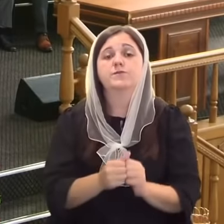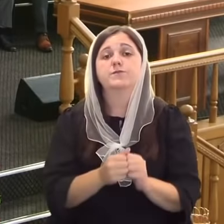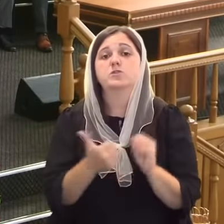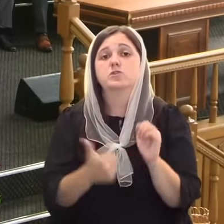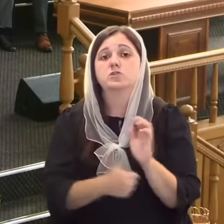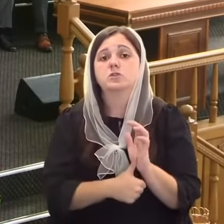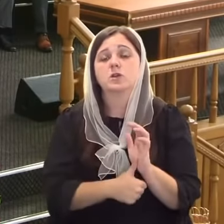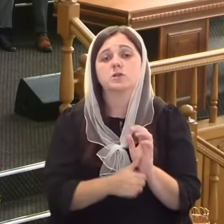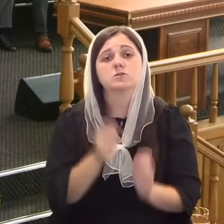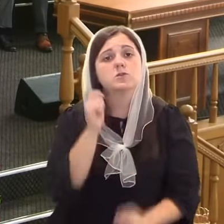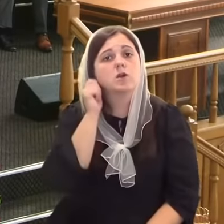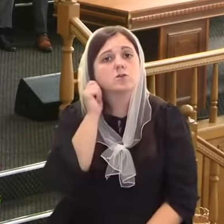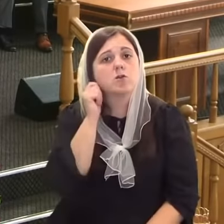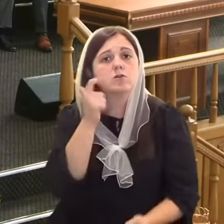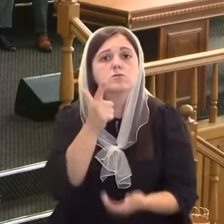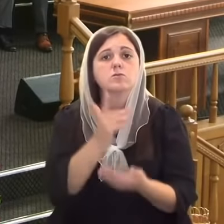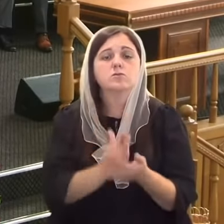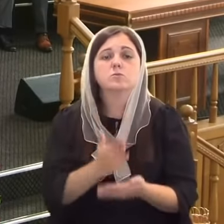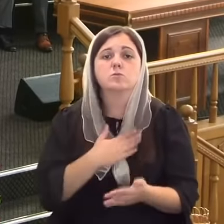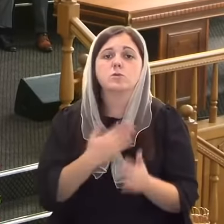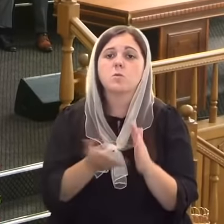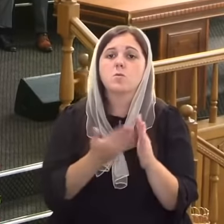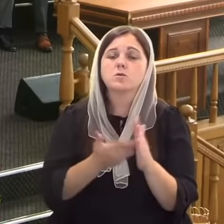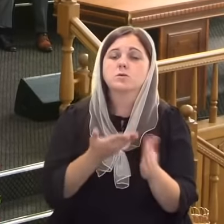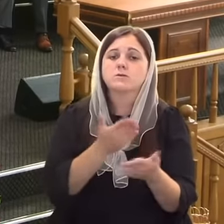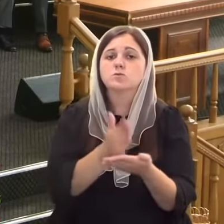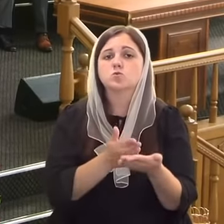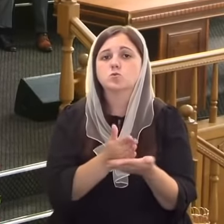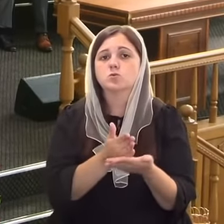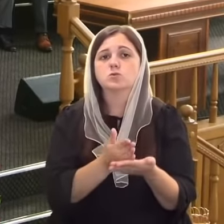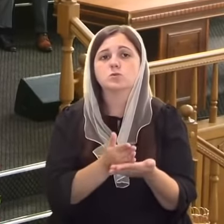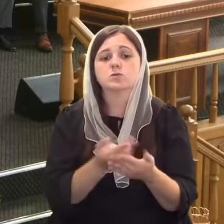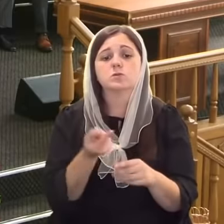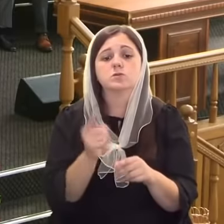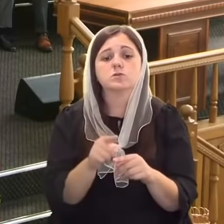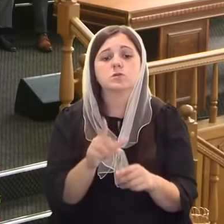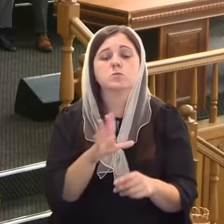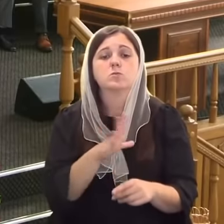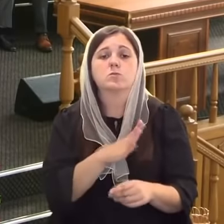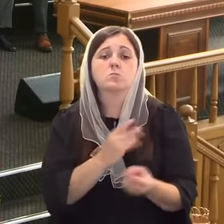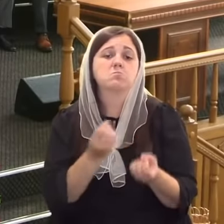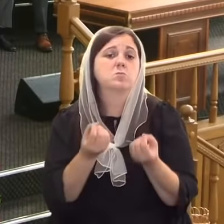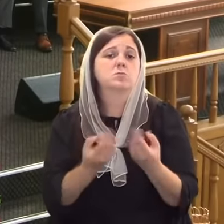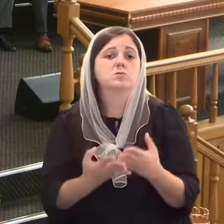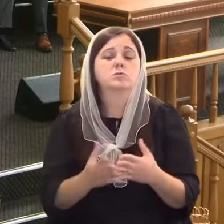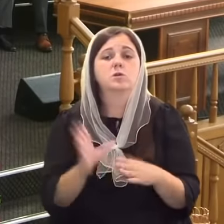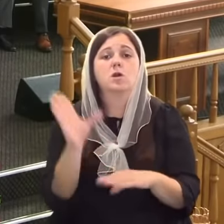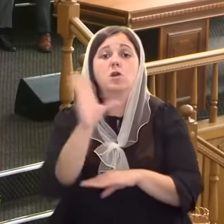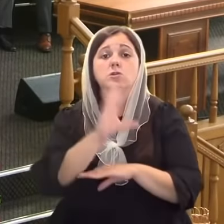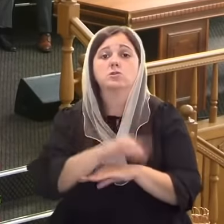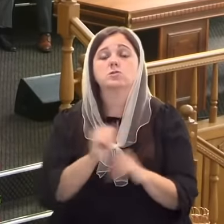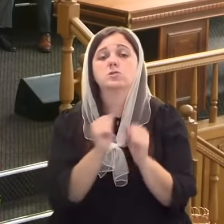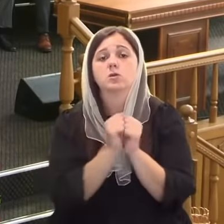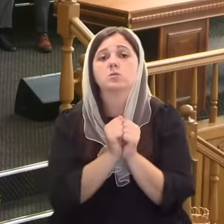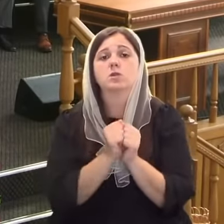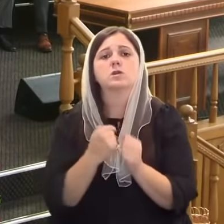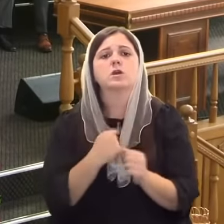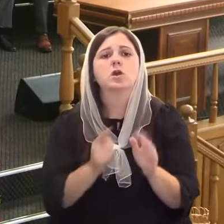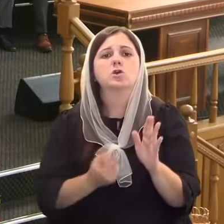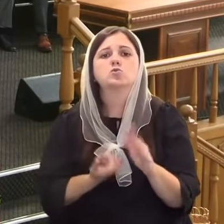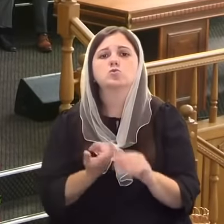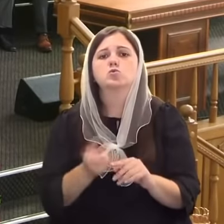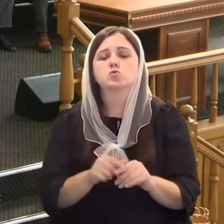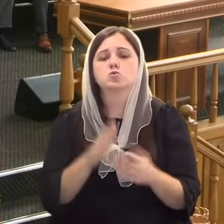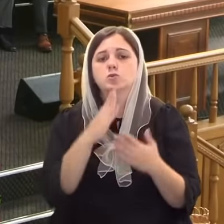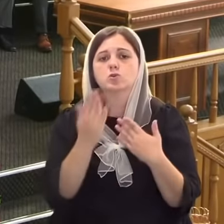16 лет Господь призвал меня на служение. Это была простая ночная молитва. Я очень сильно